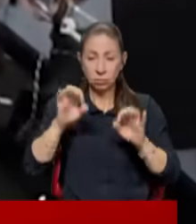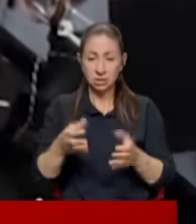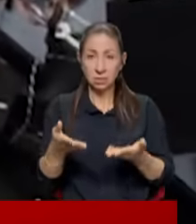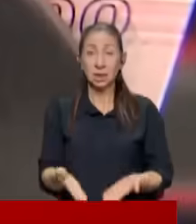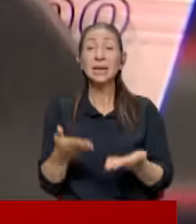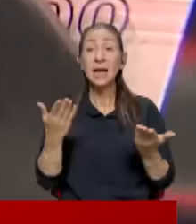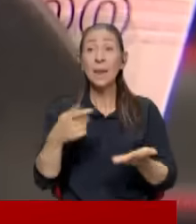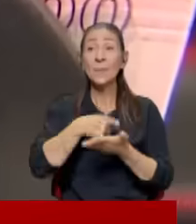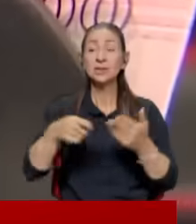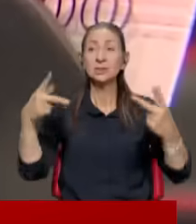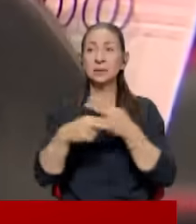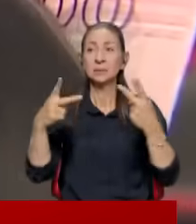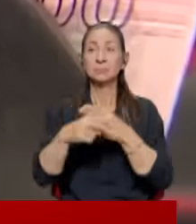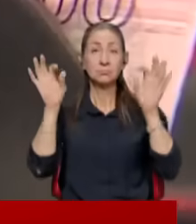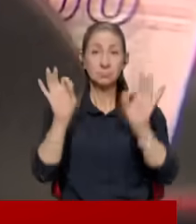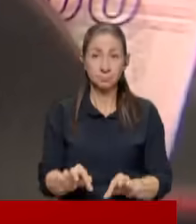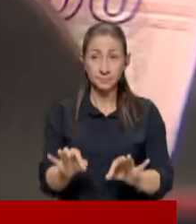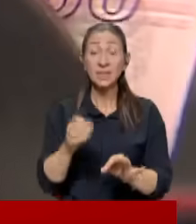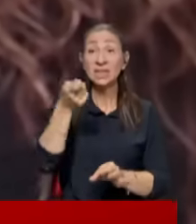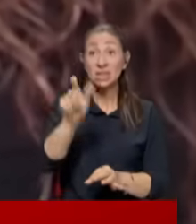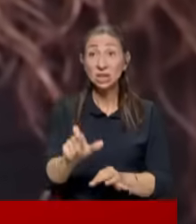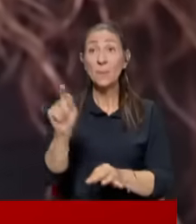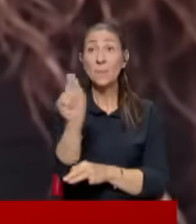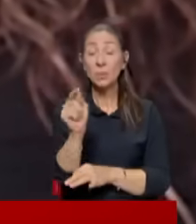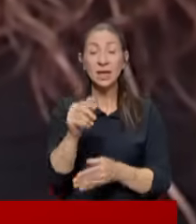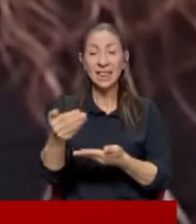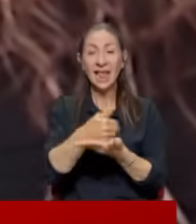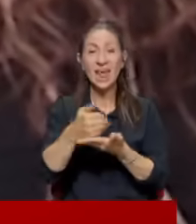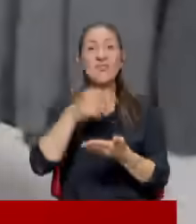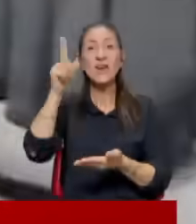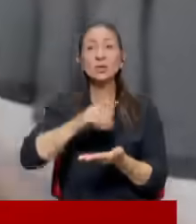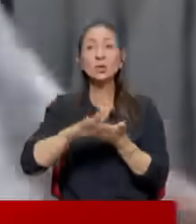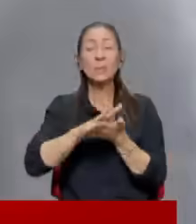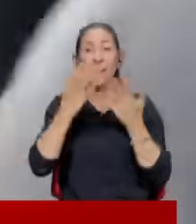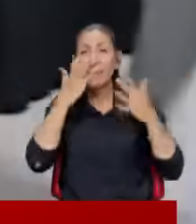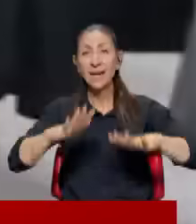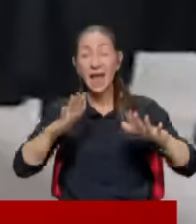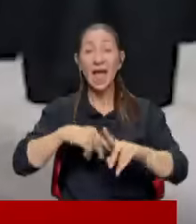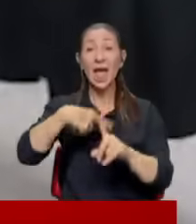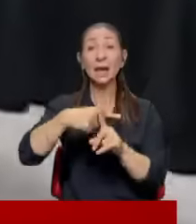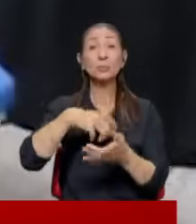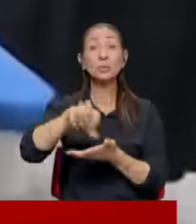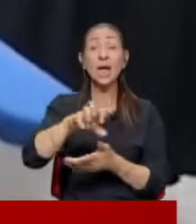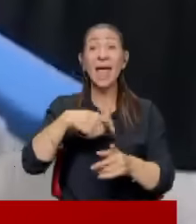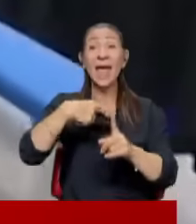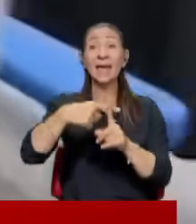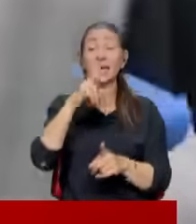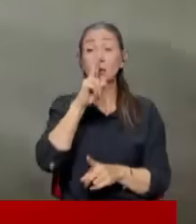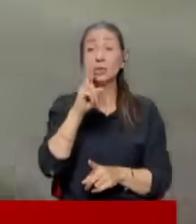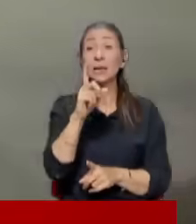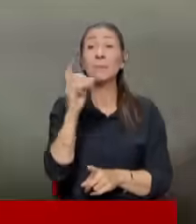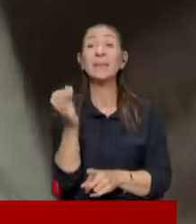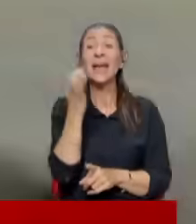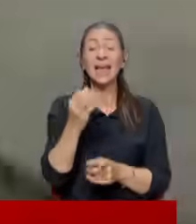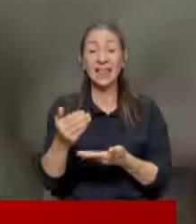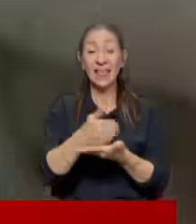itibariyle. Yani maaş kesintisi katlandı. İşçi memur gelir vergisi düzenlemesi beklerken ek bütçedeki ek 201 milyar